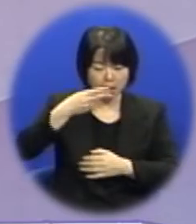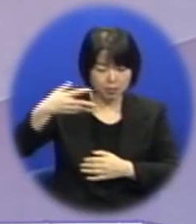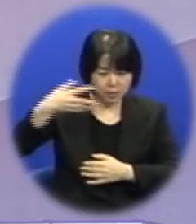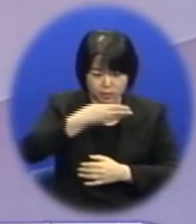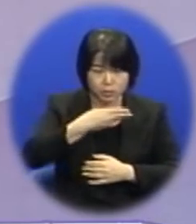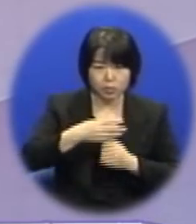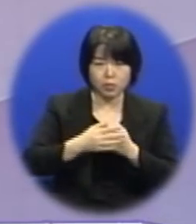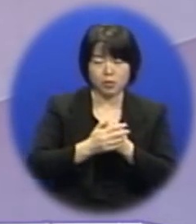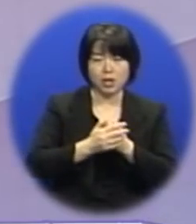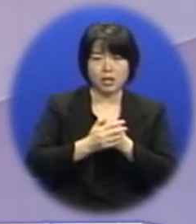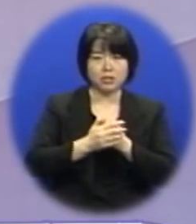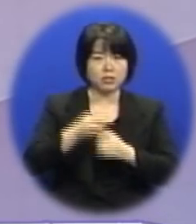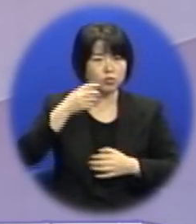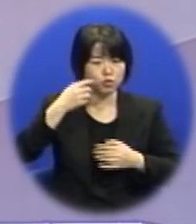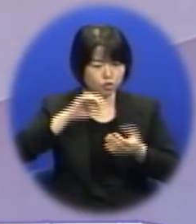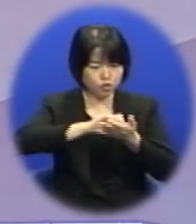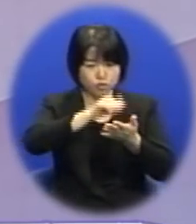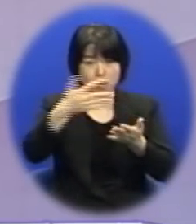금식하면서 하나님께 기도합니다.